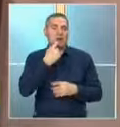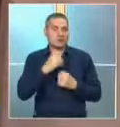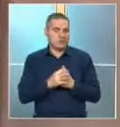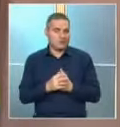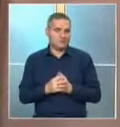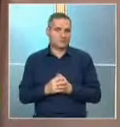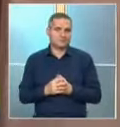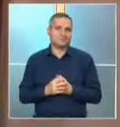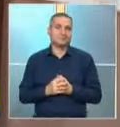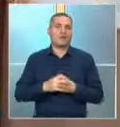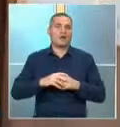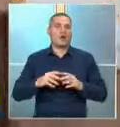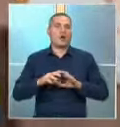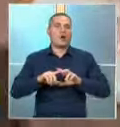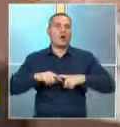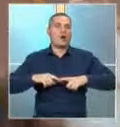година